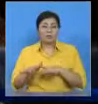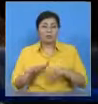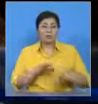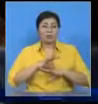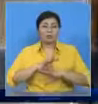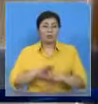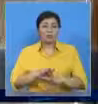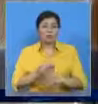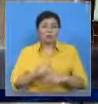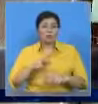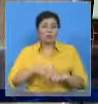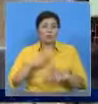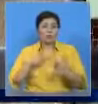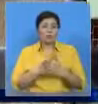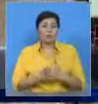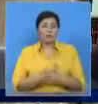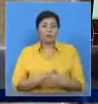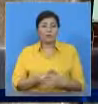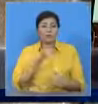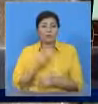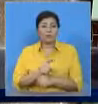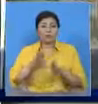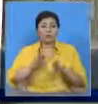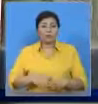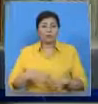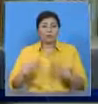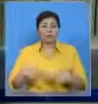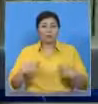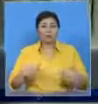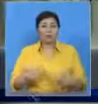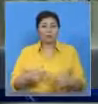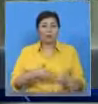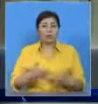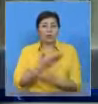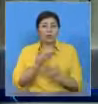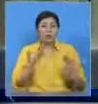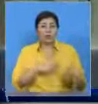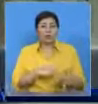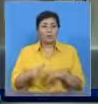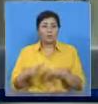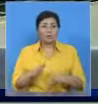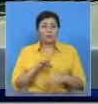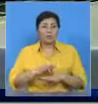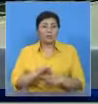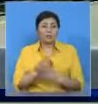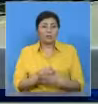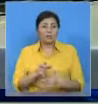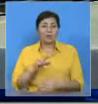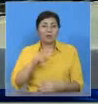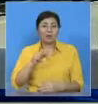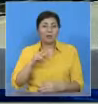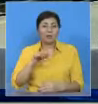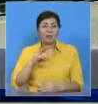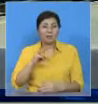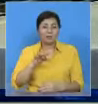чарасын өткөрүп жатыр. Буга дейин белгиленбеген орундарга саудага жол жок акциясы өткөрүлдү. Азыр браконьер жедел алдын алуу